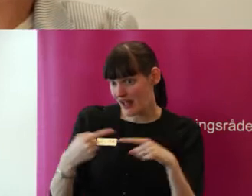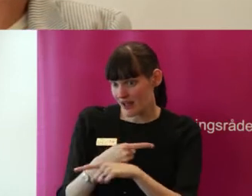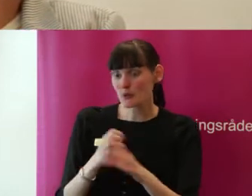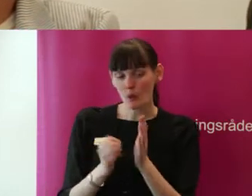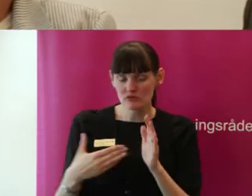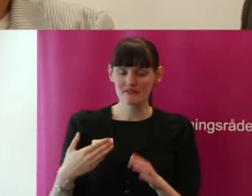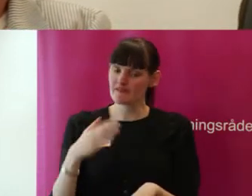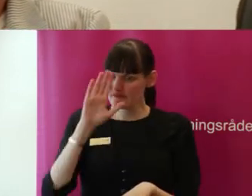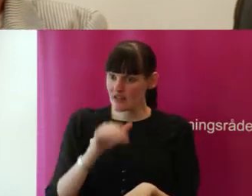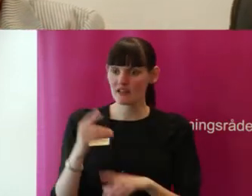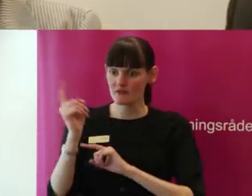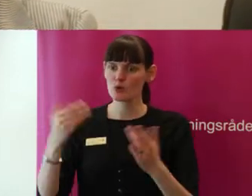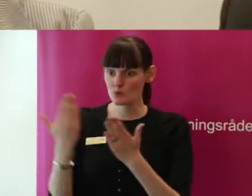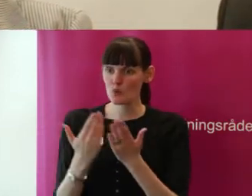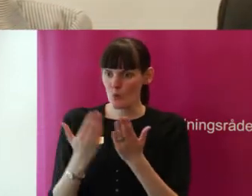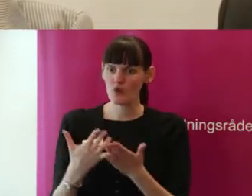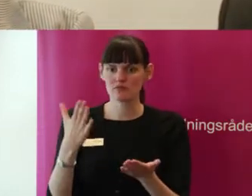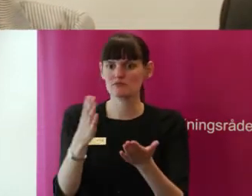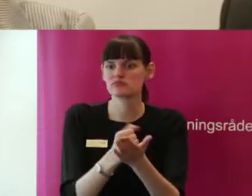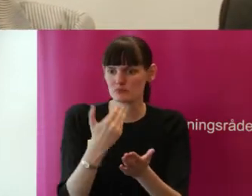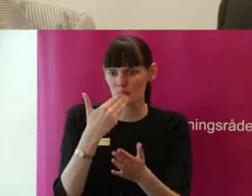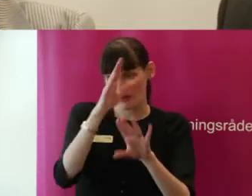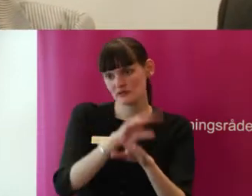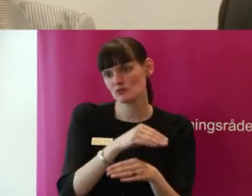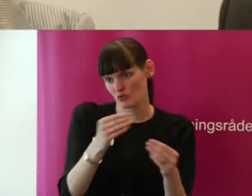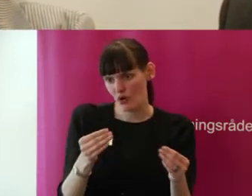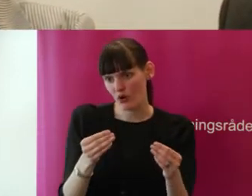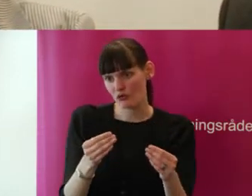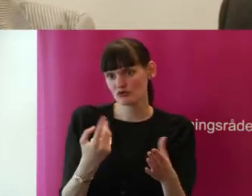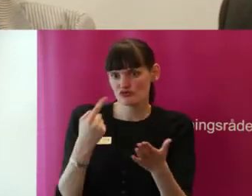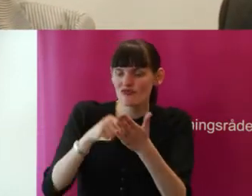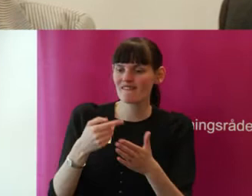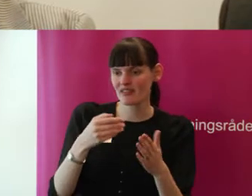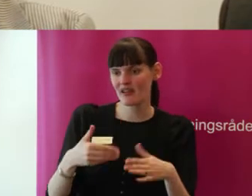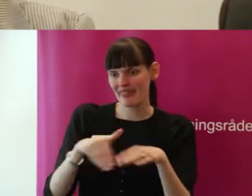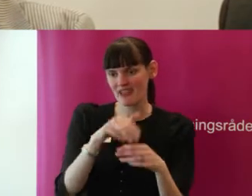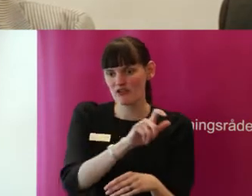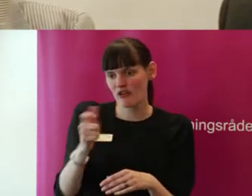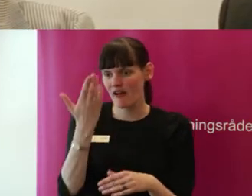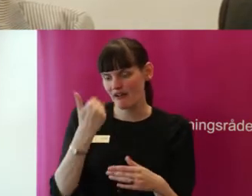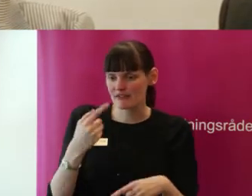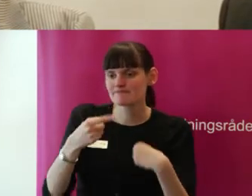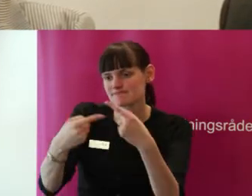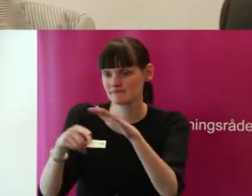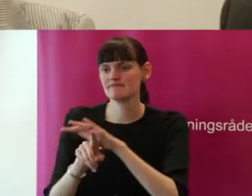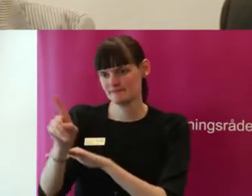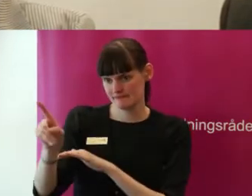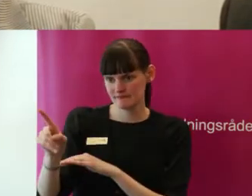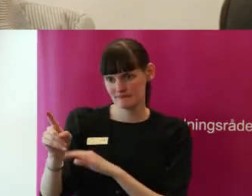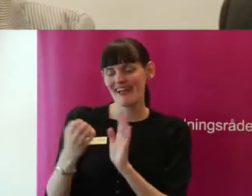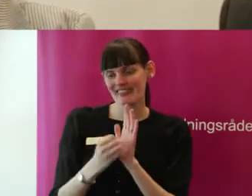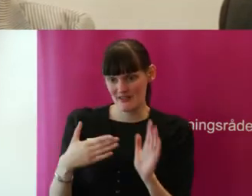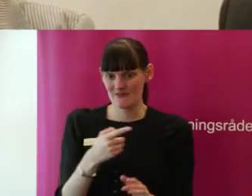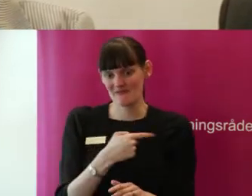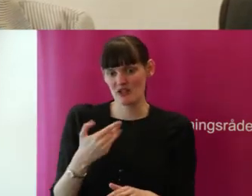framgångar för de grupper som behöver en bra väg in mot fortsatta studier och samhällsliv. Och där menar vi på